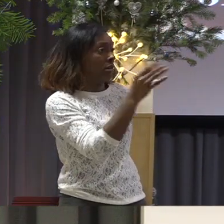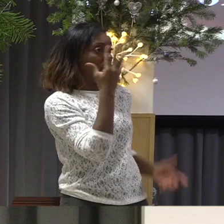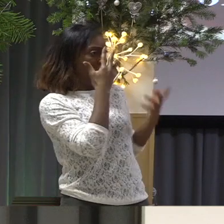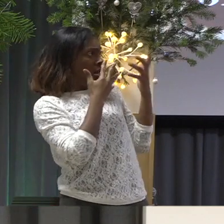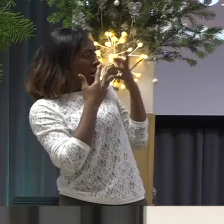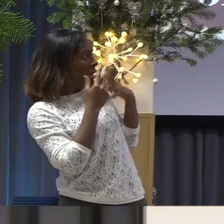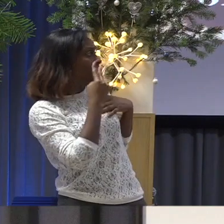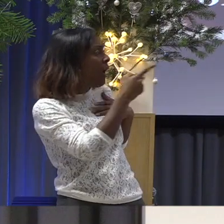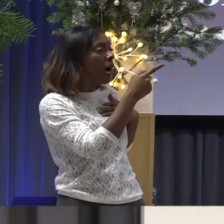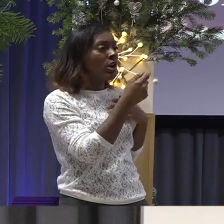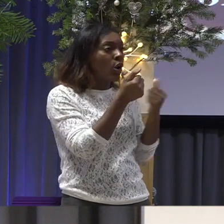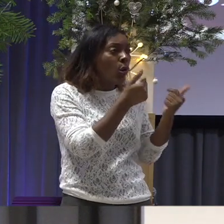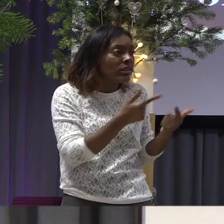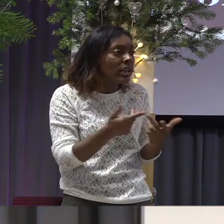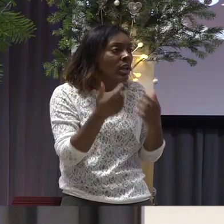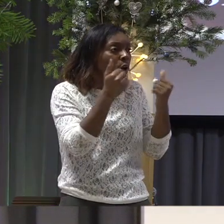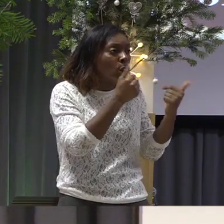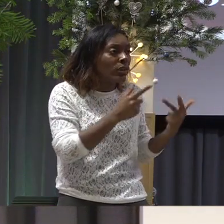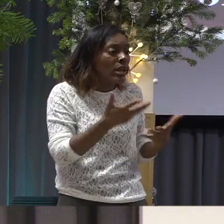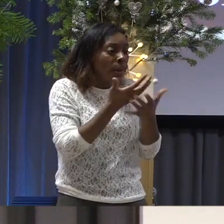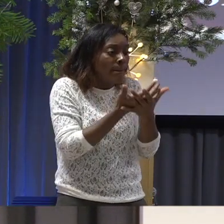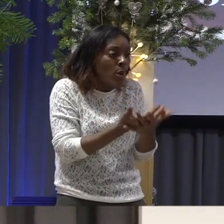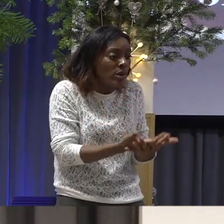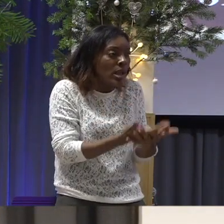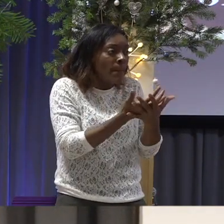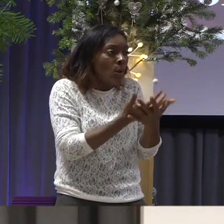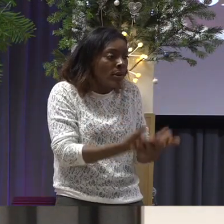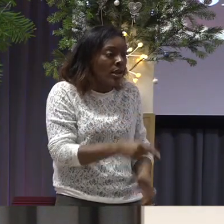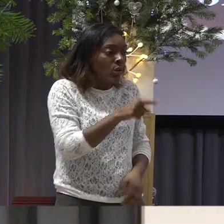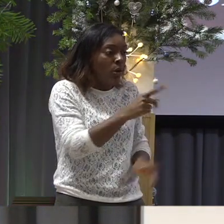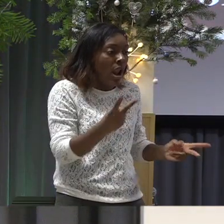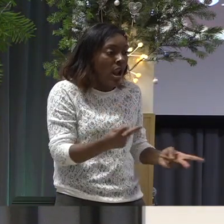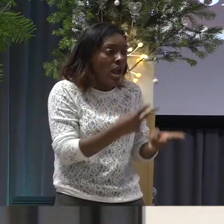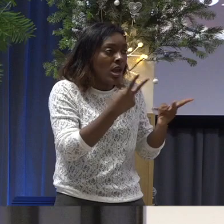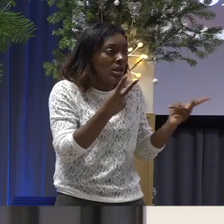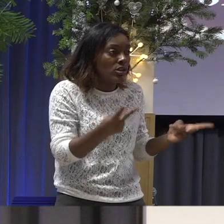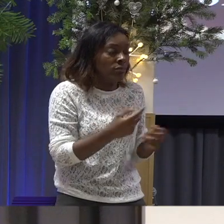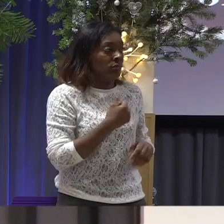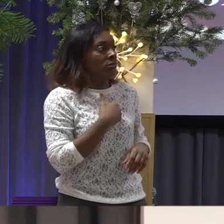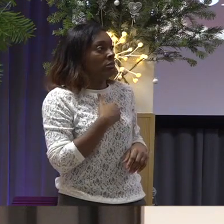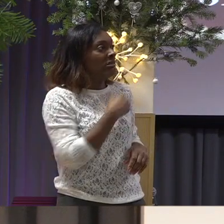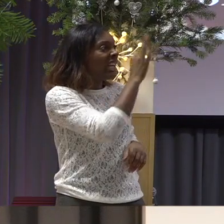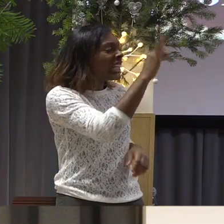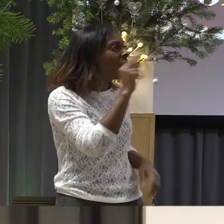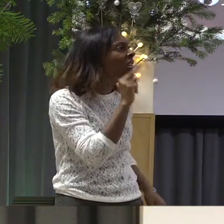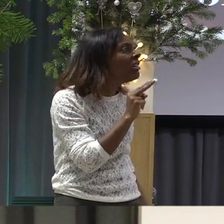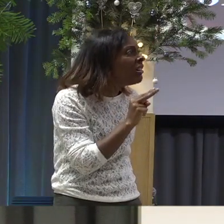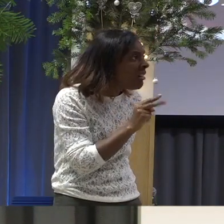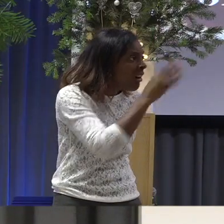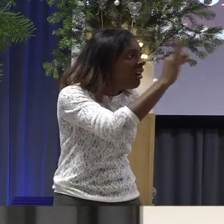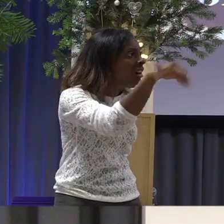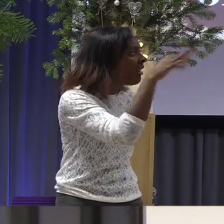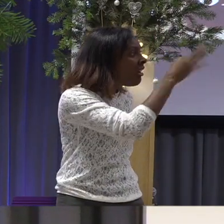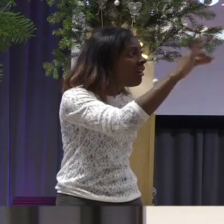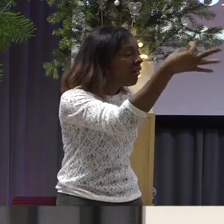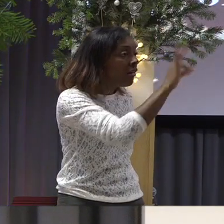j'ai compté et je t'ai trouvé léger. C'est fini. Et les historiens disent que ce qui s'était passé ces jours-là, c'est que